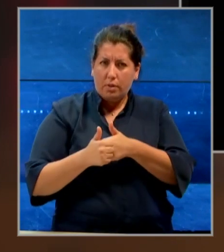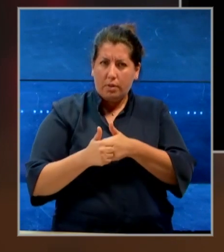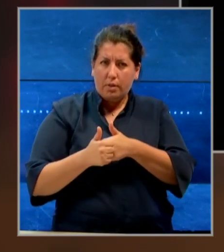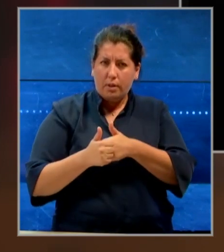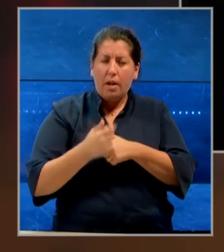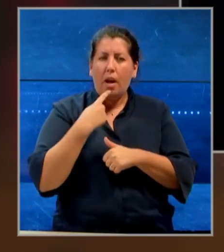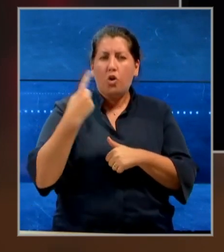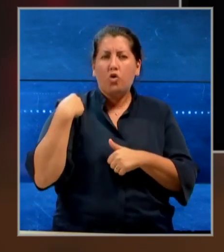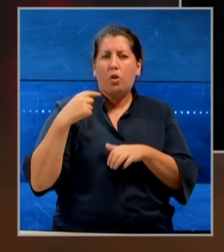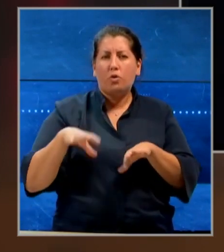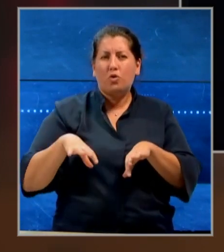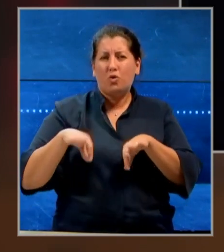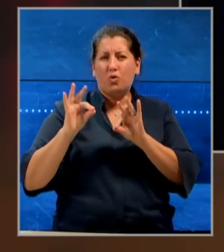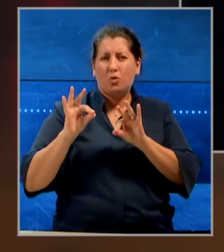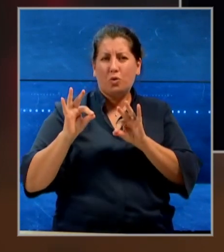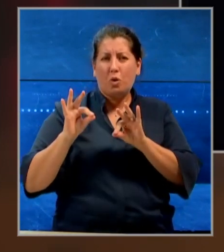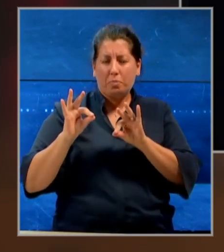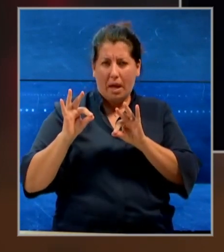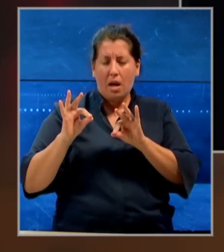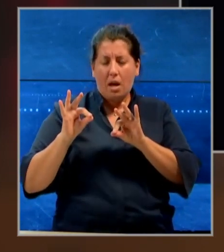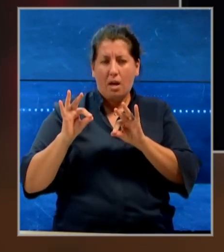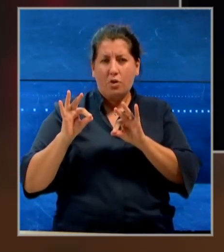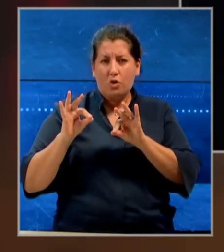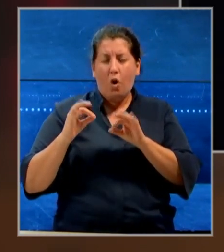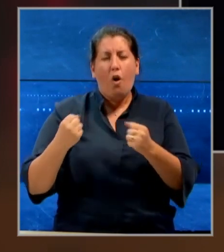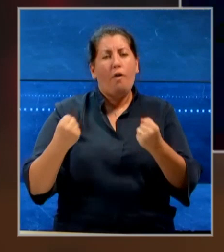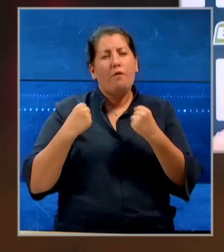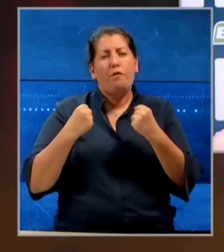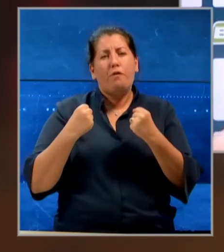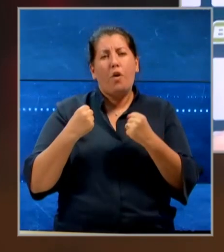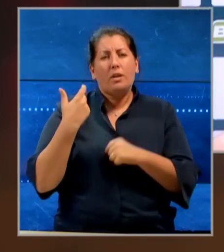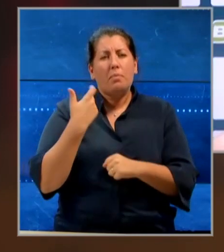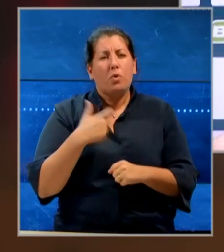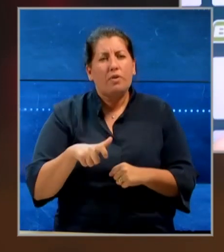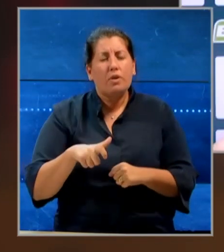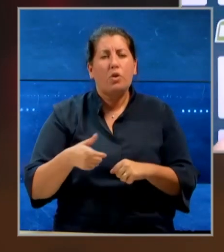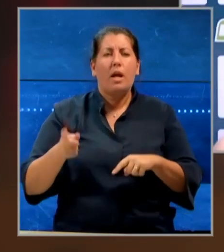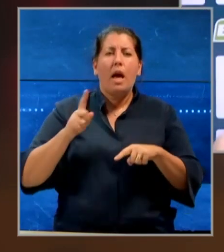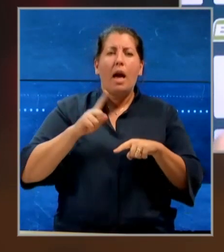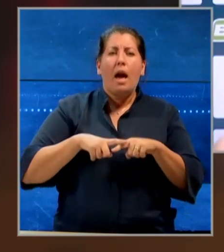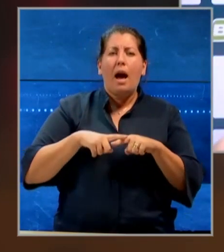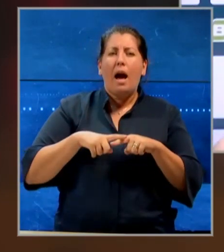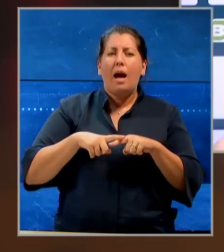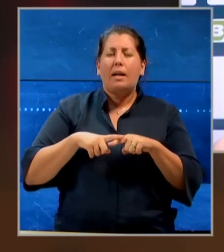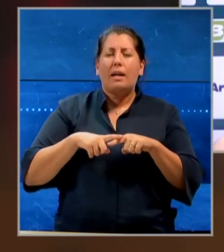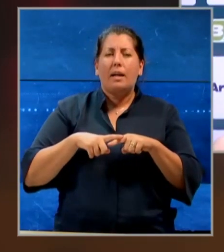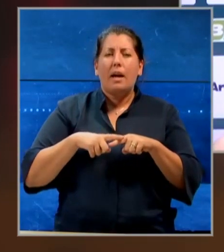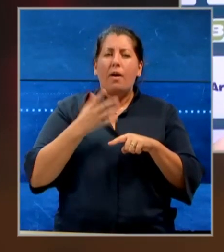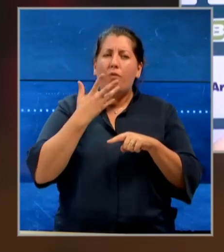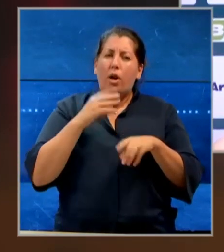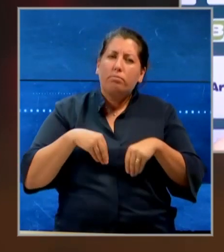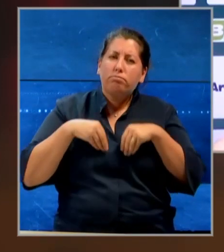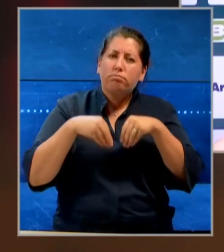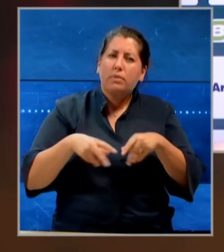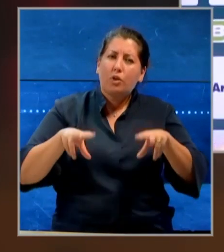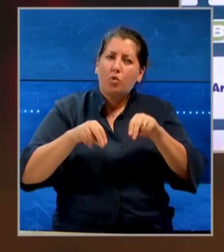col Como, anche per una sua forte motivazione, diciamo tra virgolette anche una rivalsa, sai, un'esperienza non bella, perché sei